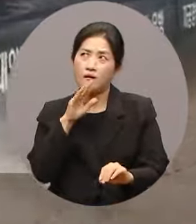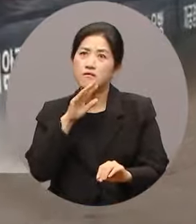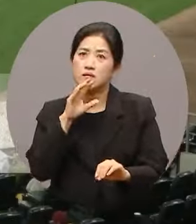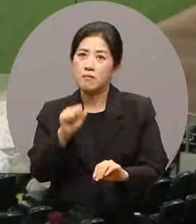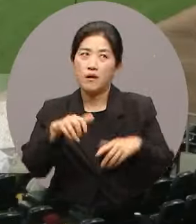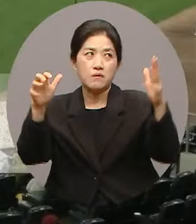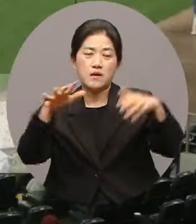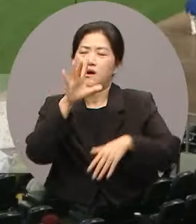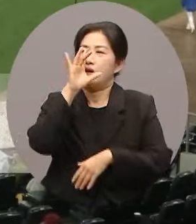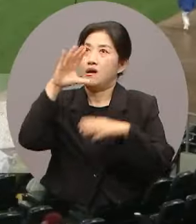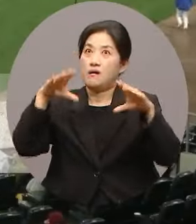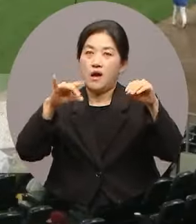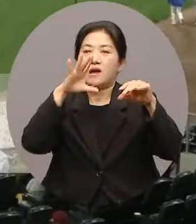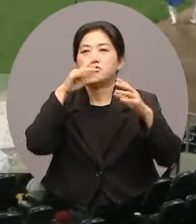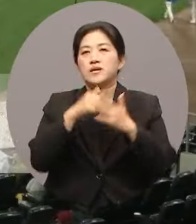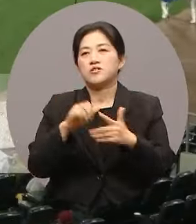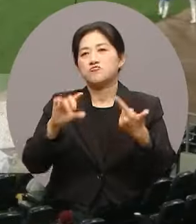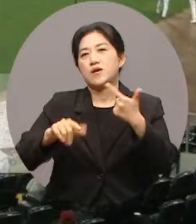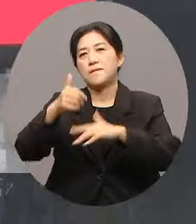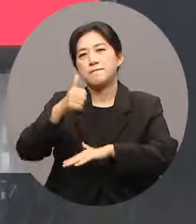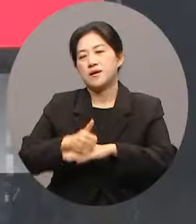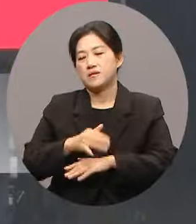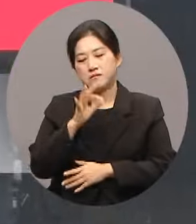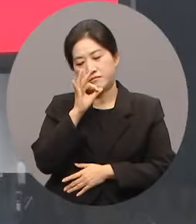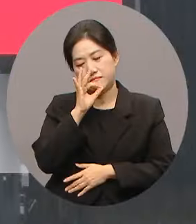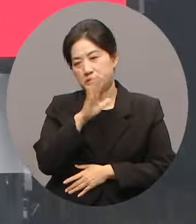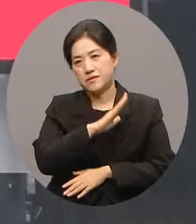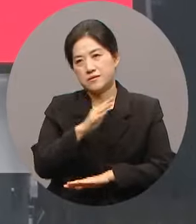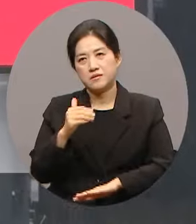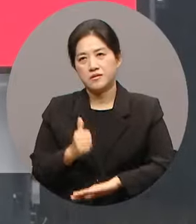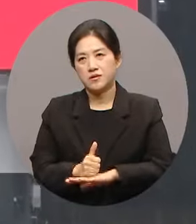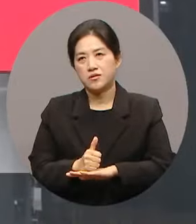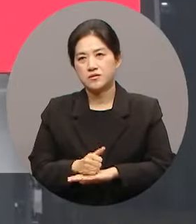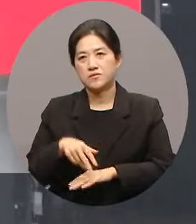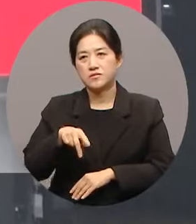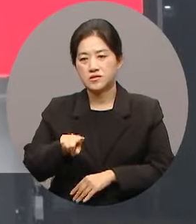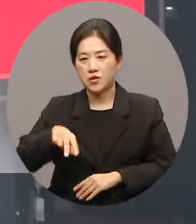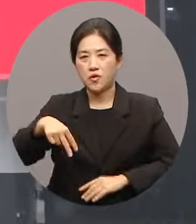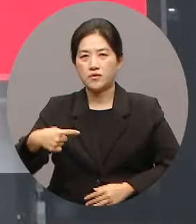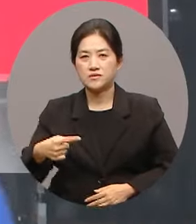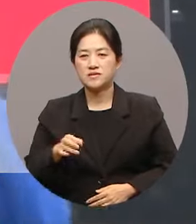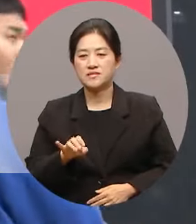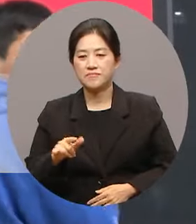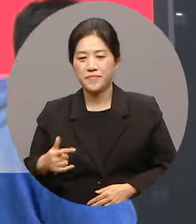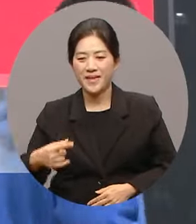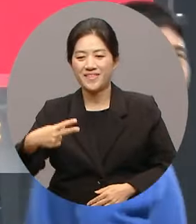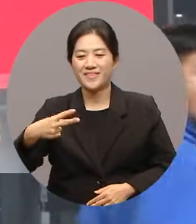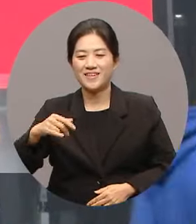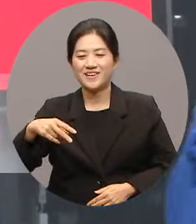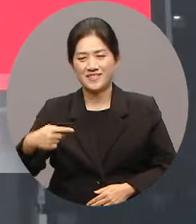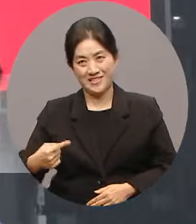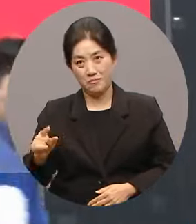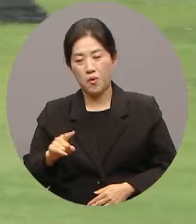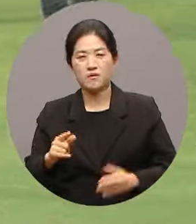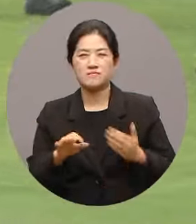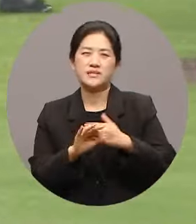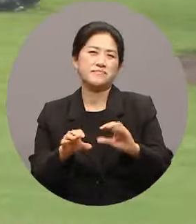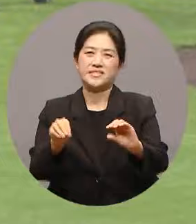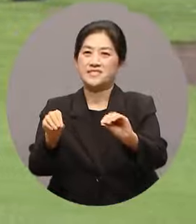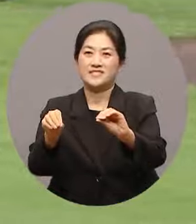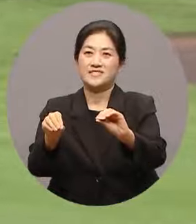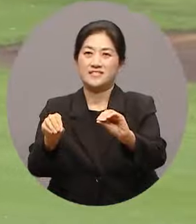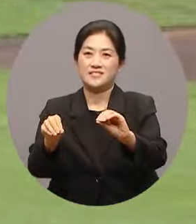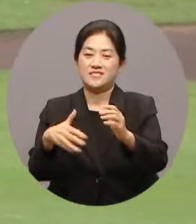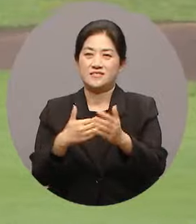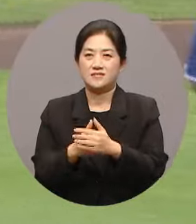잦아들지 않은 비에 6회 말이 진행되지 않아 결국 서스펜디드 게임, 일시정지 경기가 선언됐습니다.